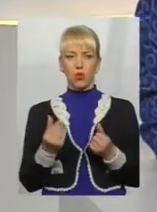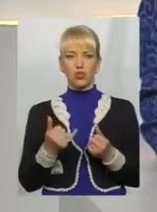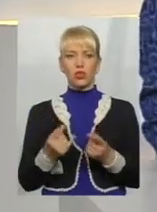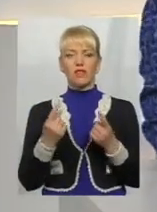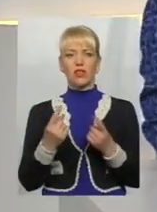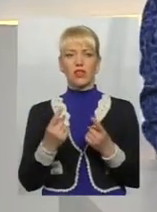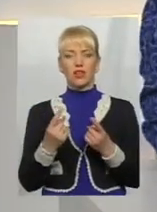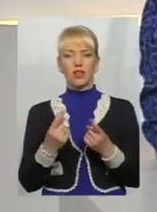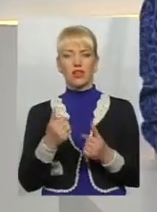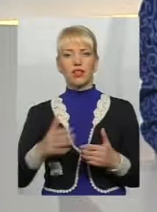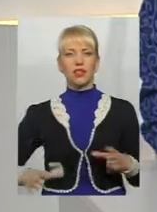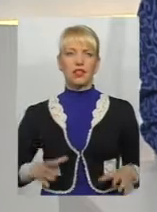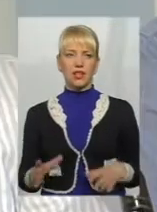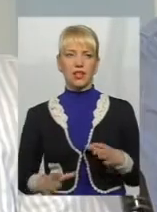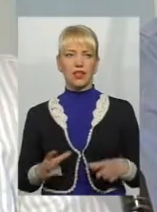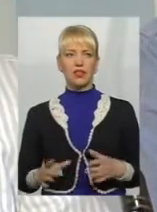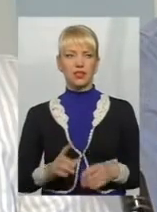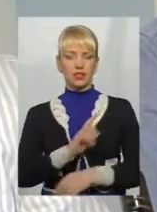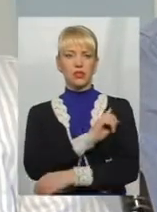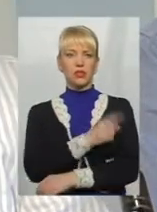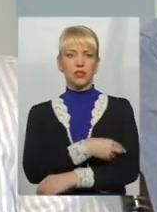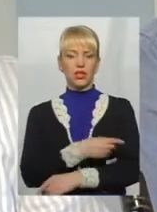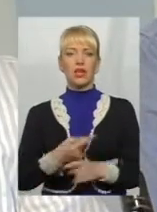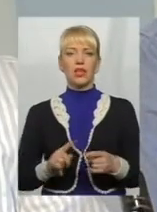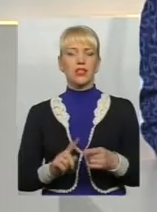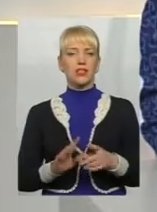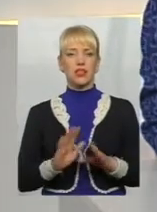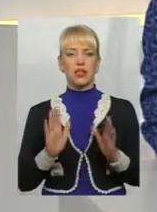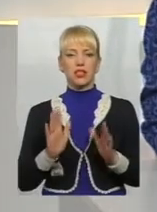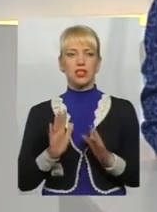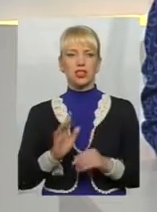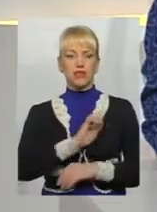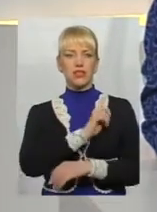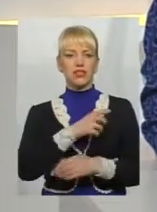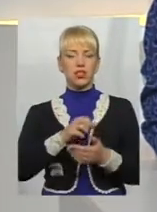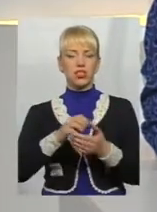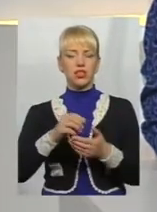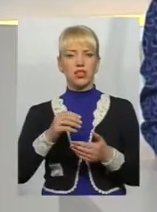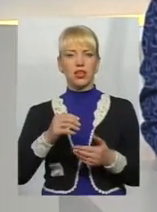великі тренерські зусилля, тут не лише фізичні дані,